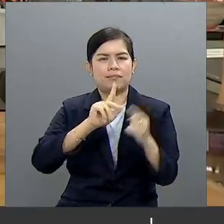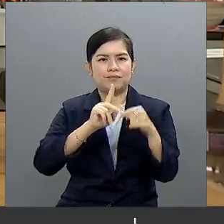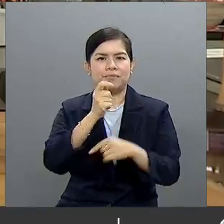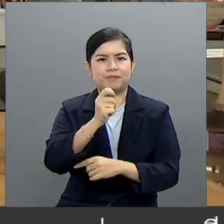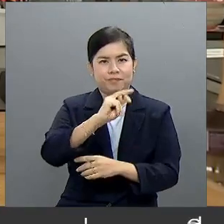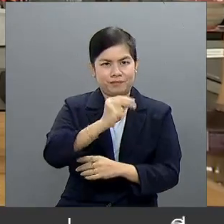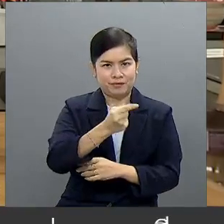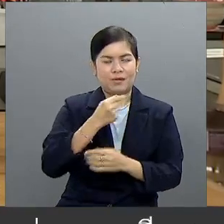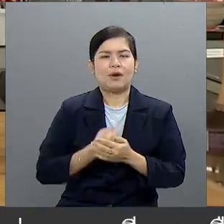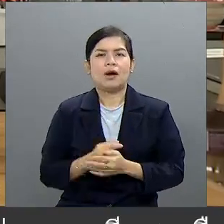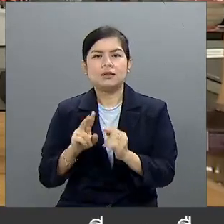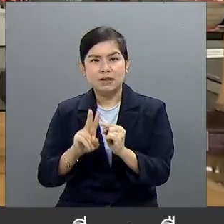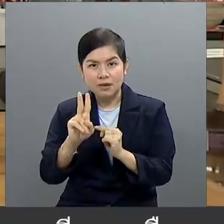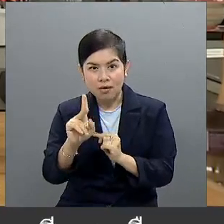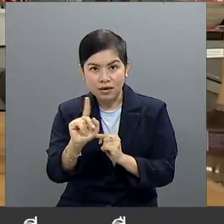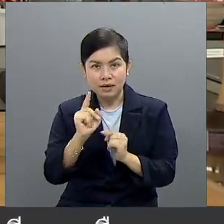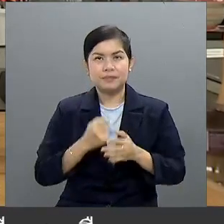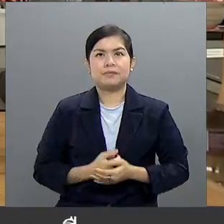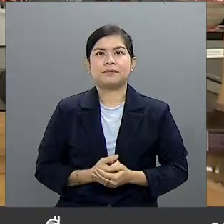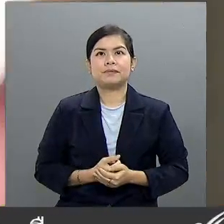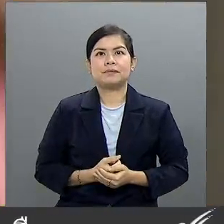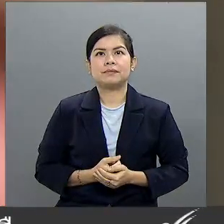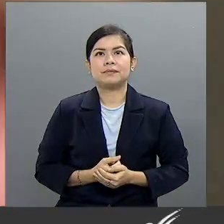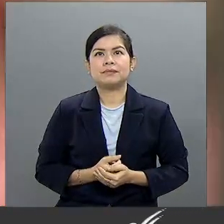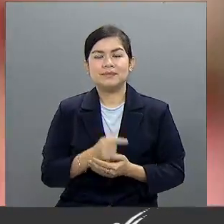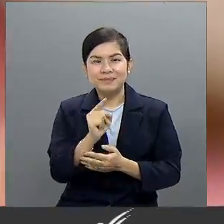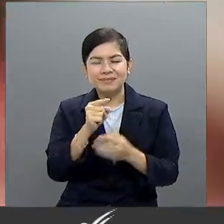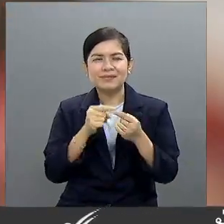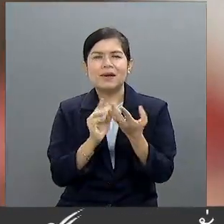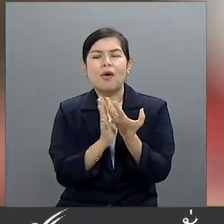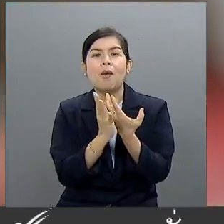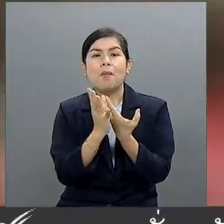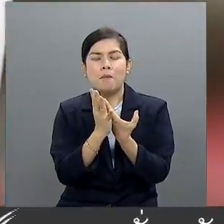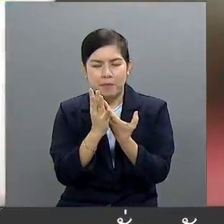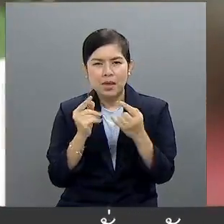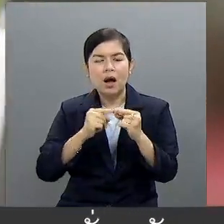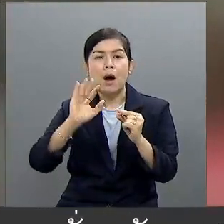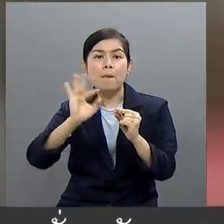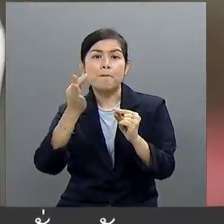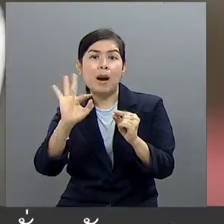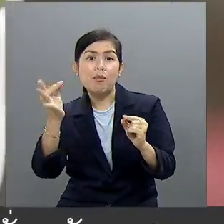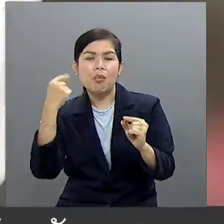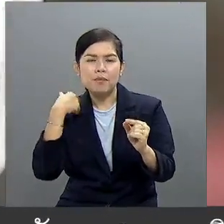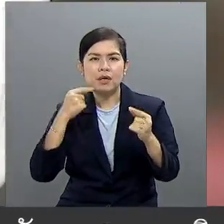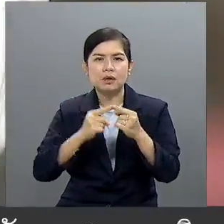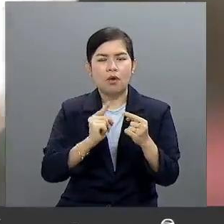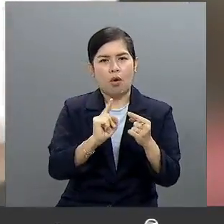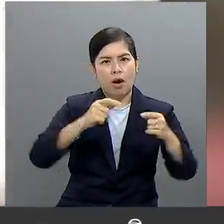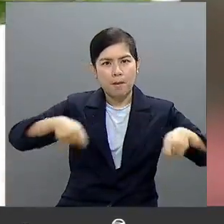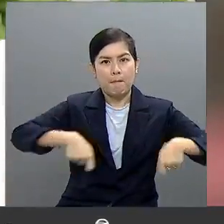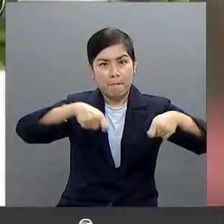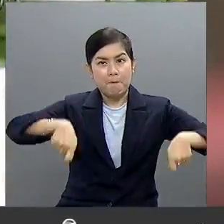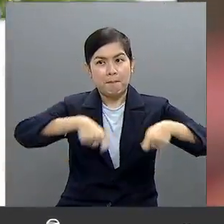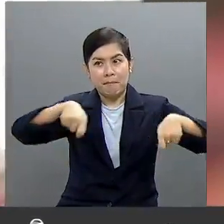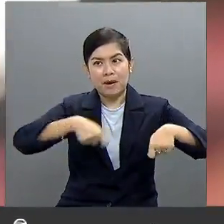นี้ค่ะอยากจะนำเสนอค่ะปกติผักบุ้งมักจะอยู่ในจานผักบุ้งไฟแดงอยู่ในเย็นตาโฟนะคะแต่เชื่อ